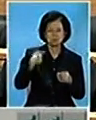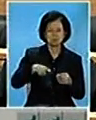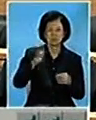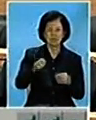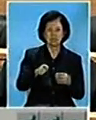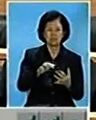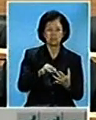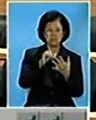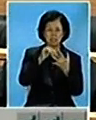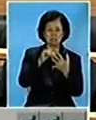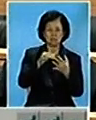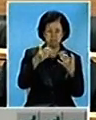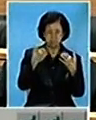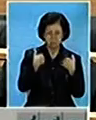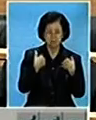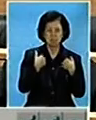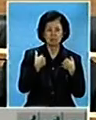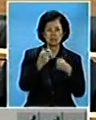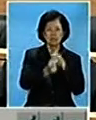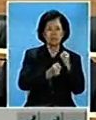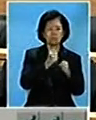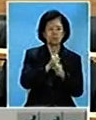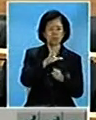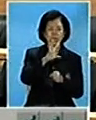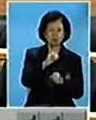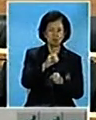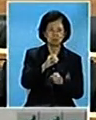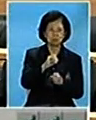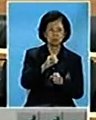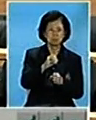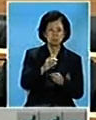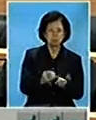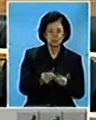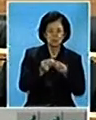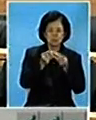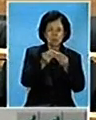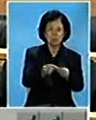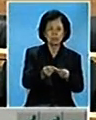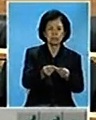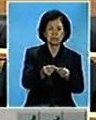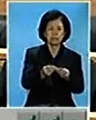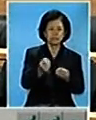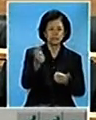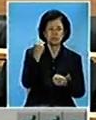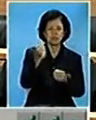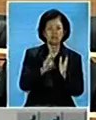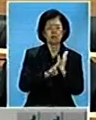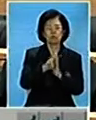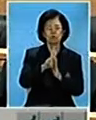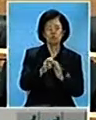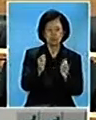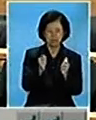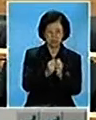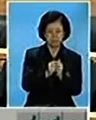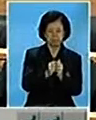ที่เพิ่งเกิดขึ้นเมื่อปี50รัฐธรรมนูญนี้ที่มอบอำนาจสูงสุดทางการเมืองให้แก่ศาลรัฐธรรม